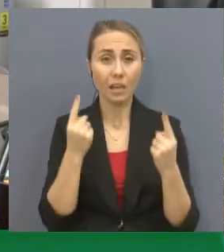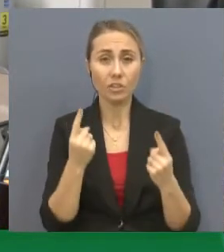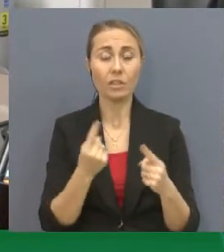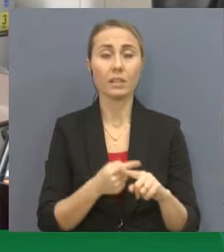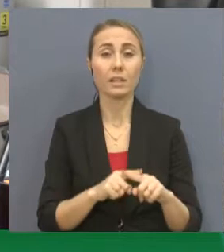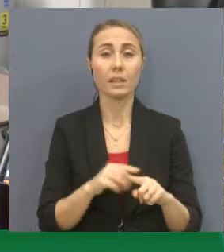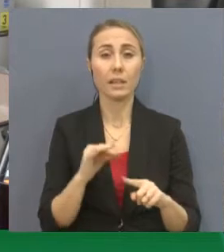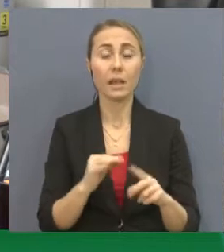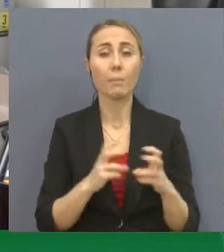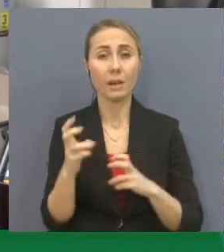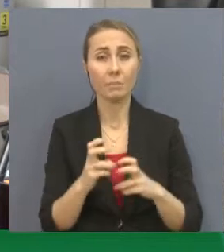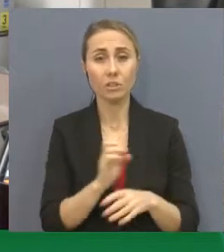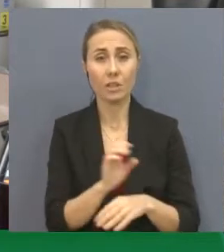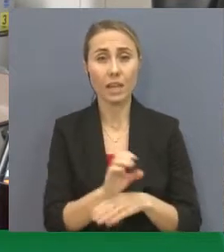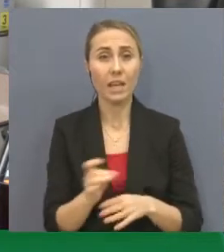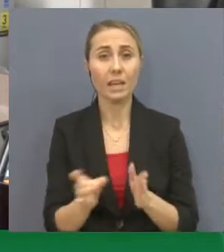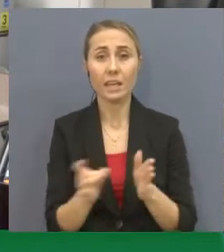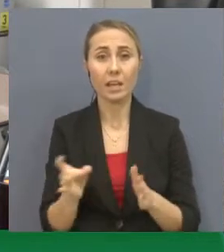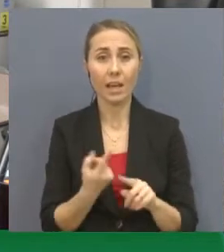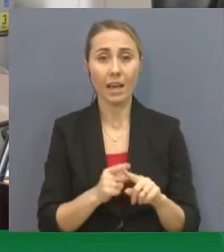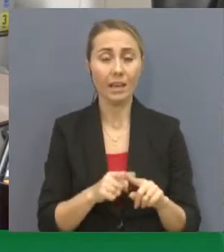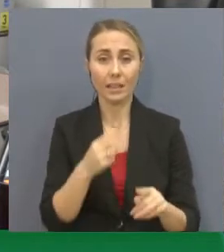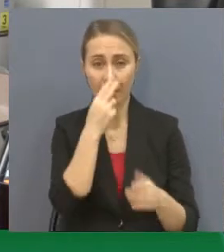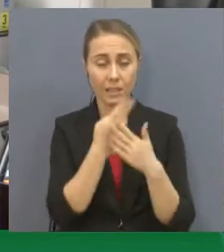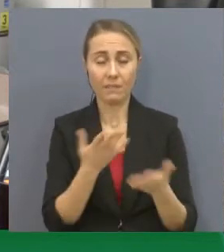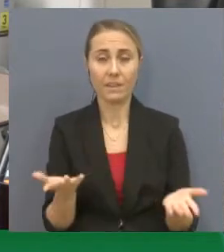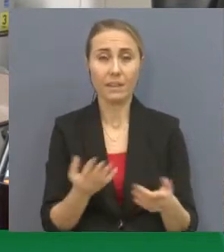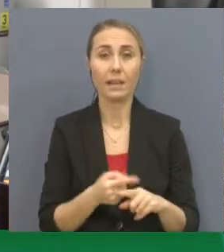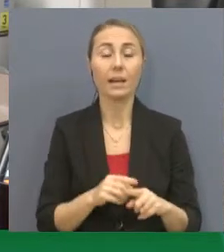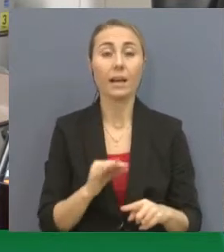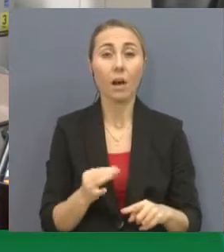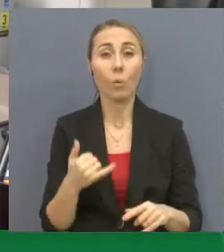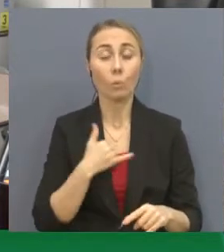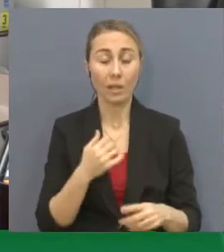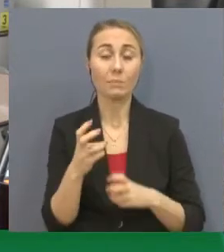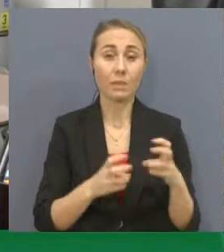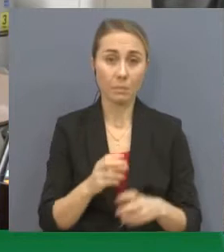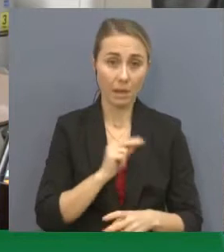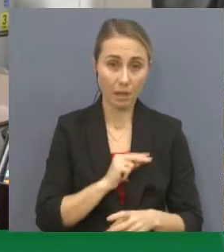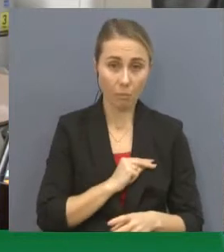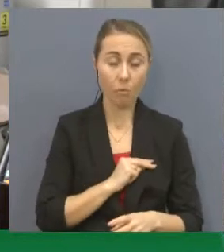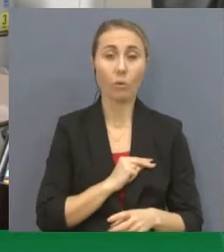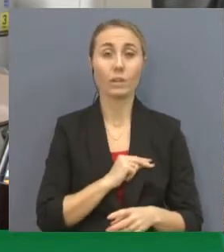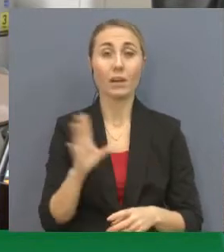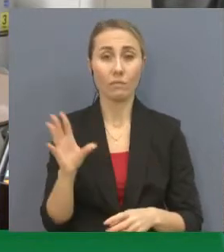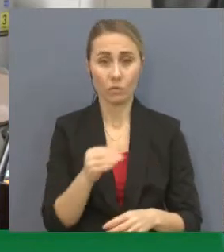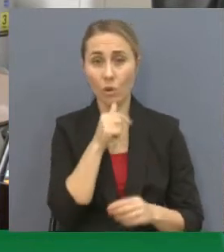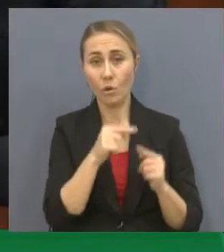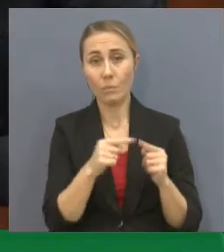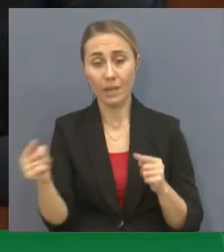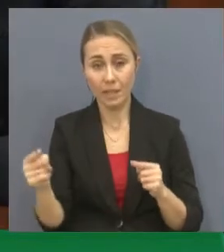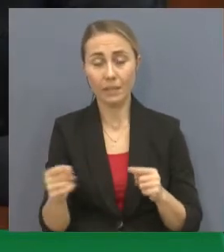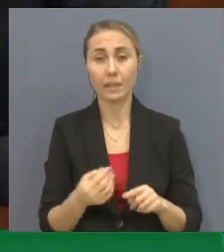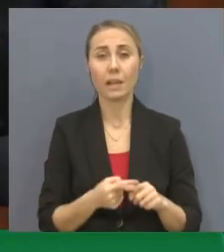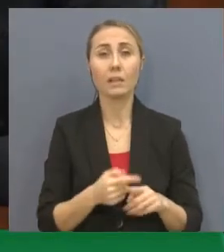промышленное производство регионы как они сказалось так как у нас предприятия у нас работали весь этот период как простоев не было